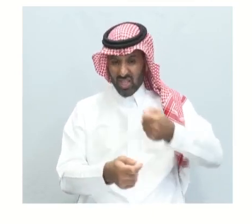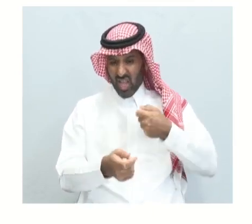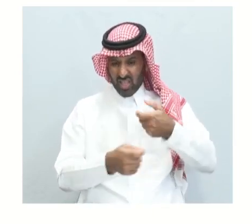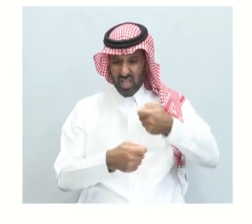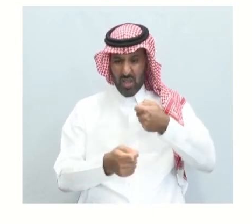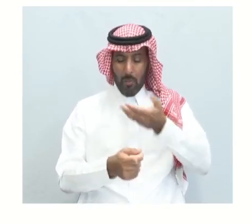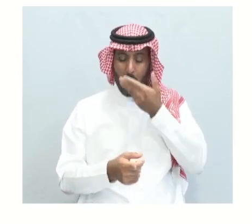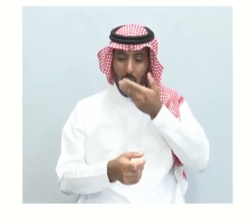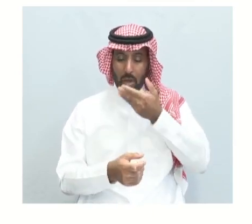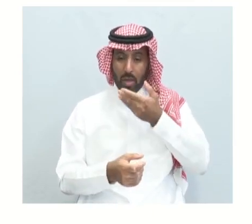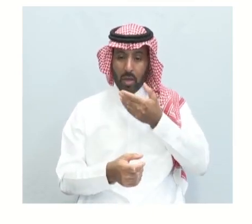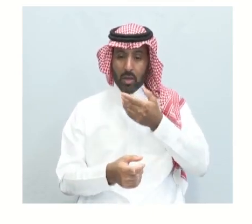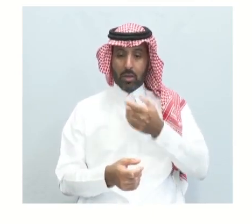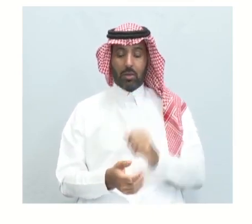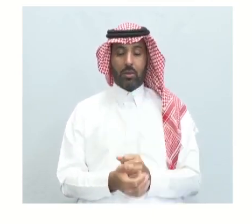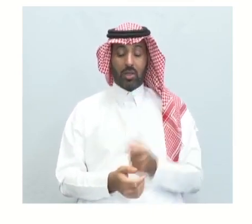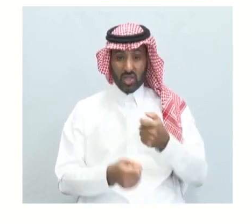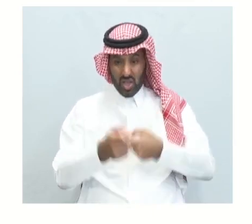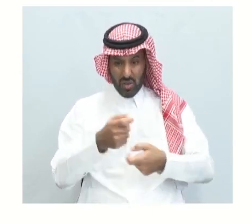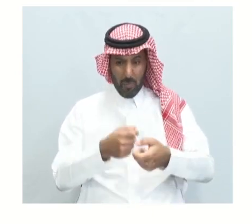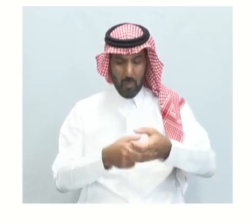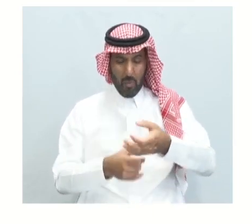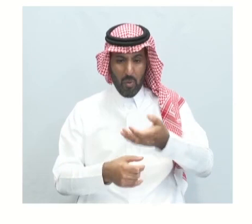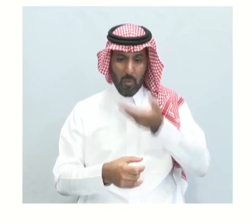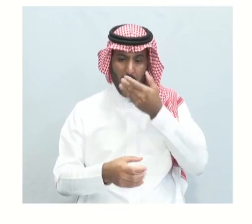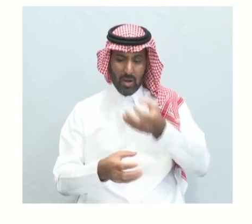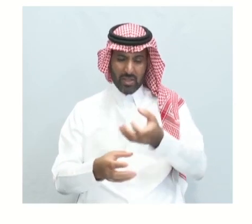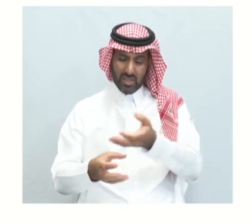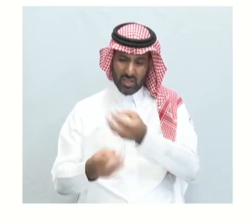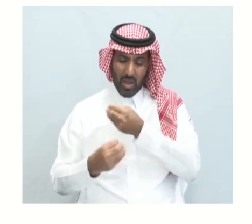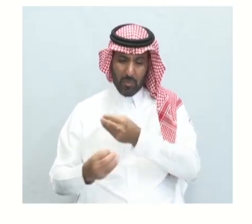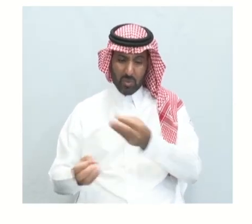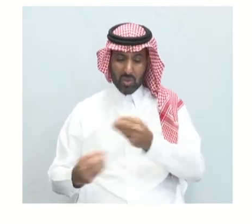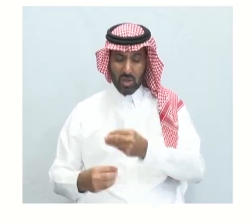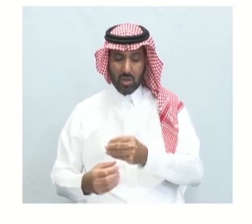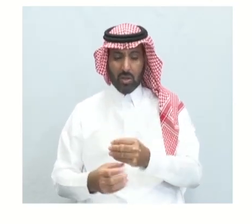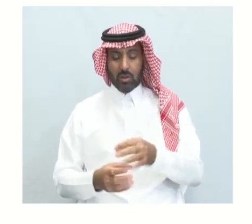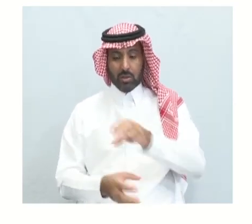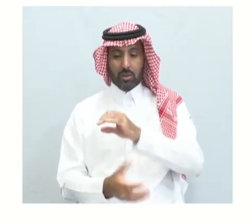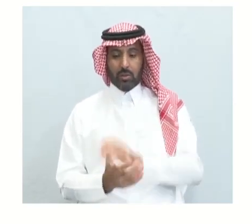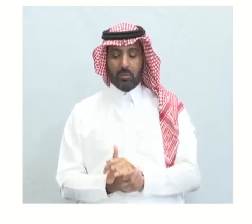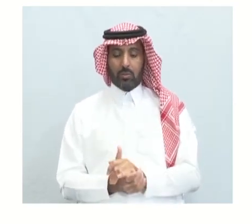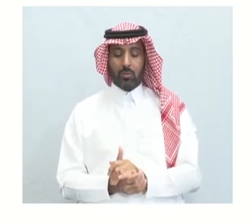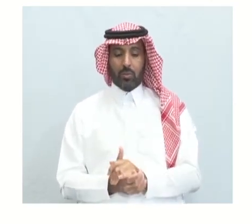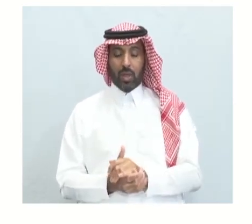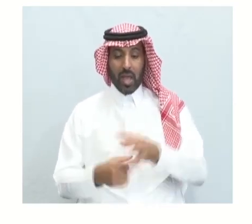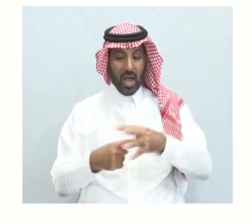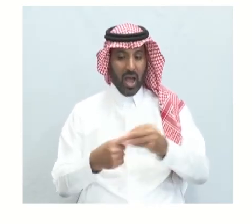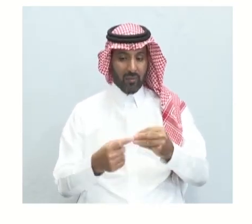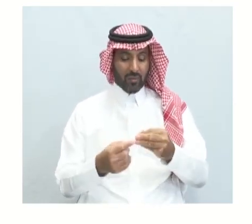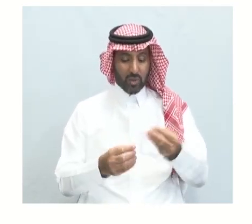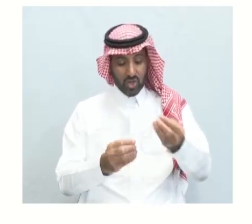معدل الضخ يفوق معدل التغذيه فعندئذ ينخفض مستوى التزويد